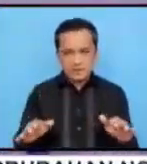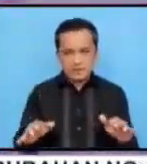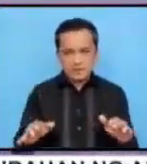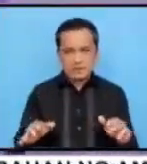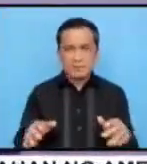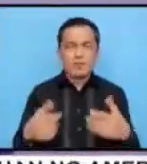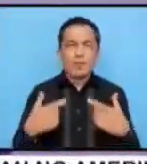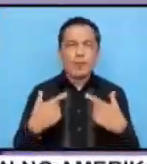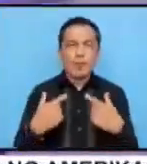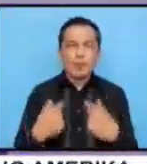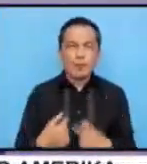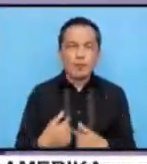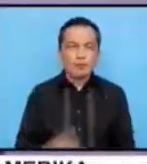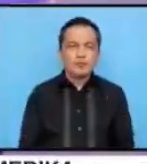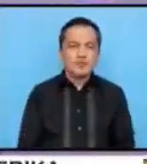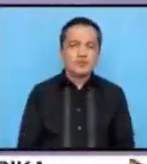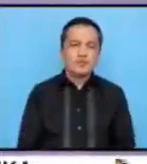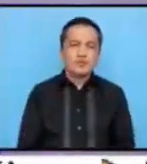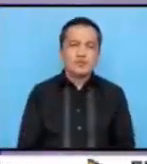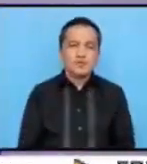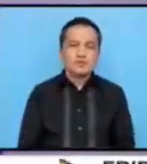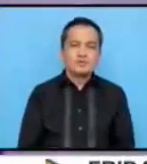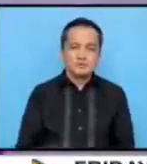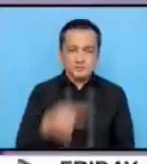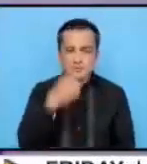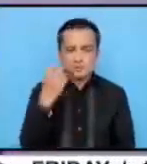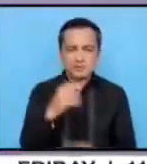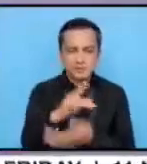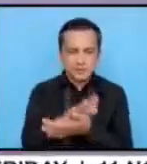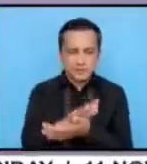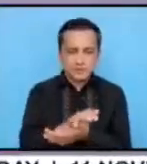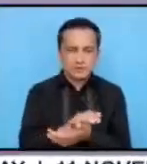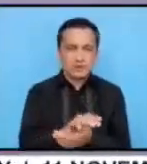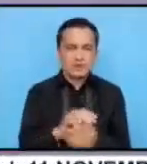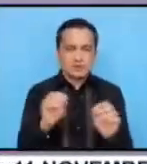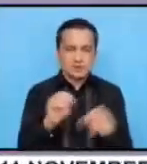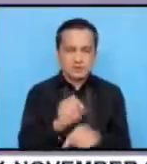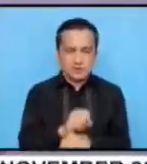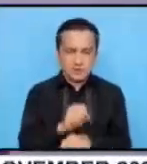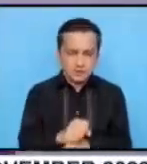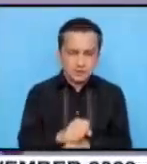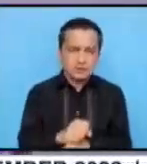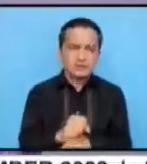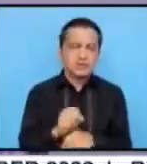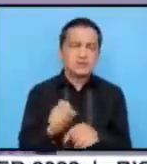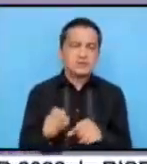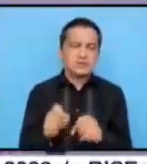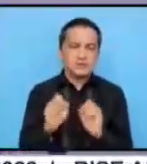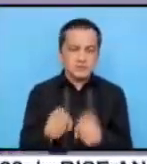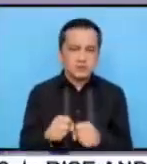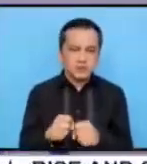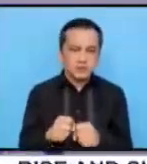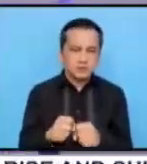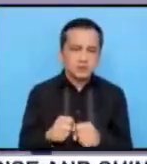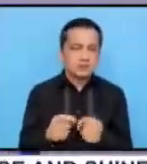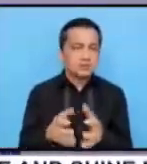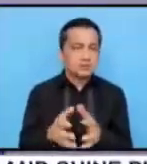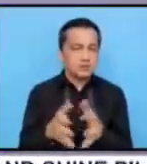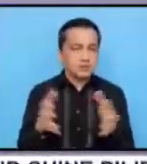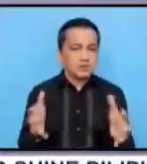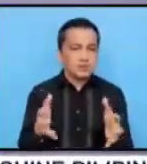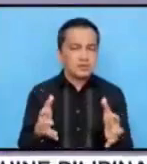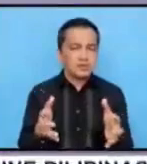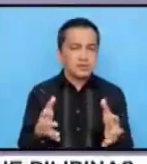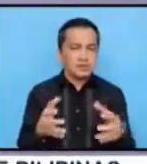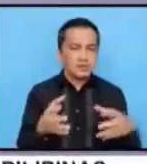Dulot nga nitong pandemya, sa kawalan ng trabaho, at tumami, lumobo ang hanay